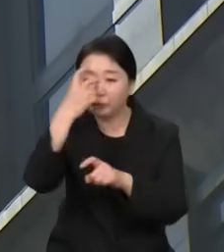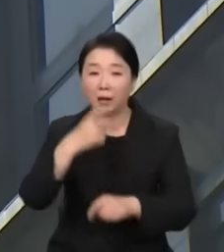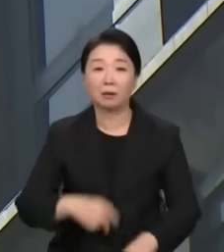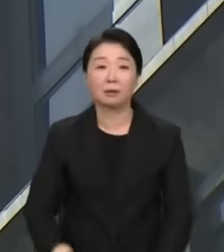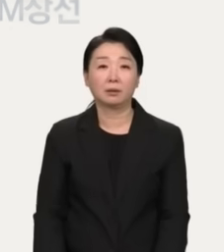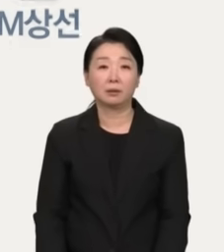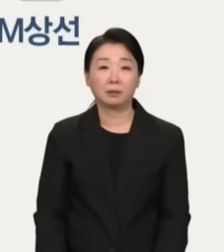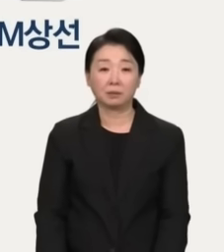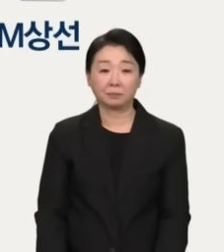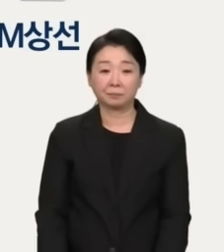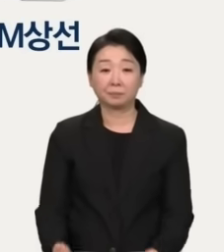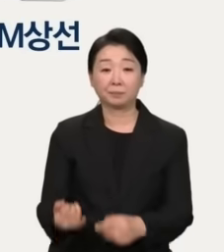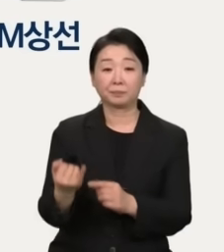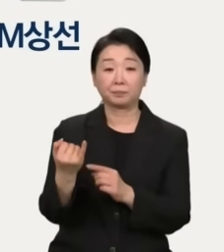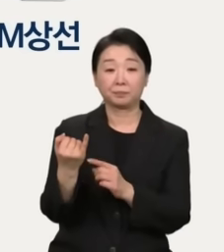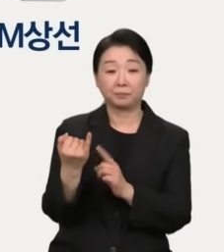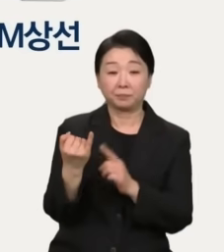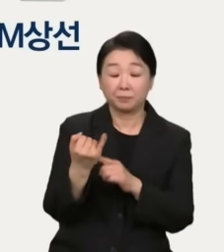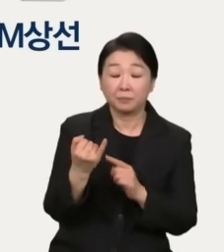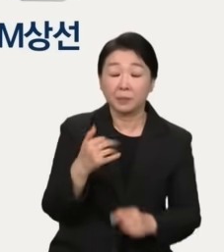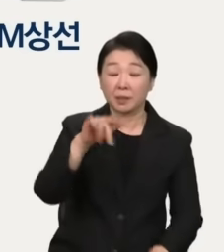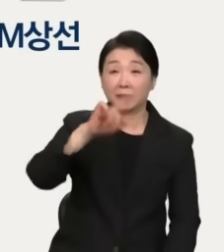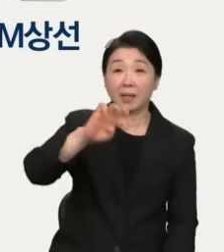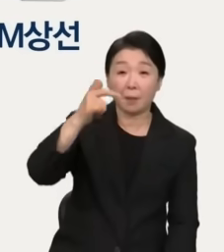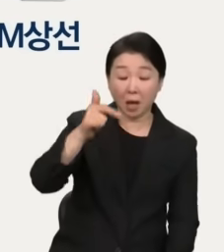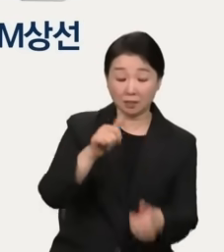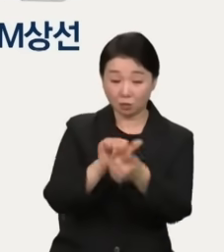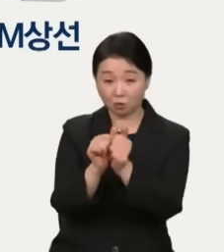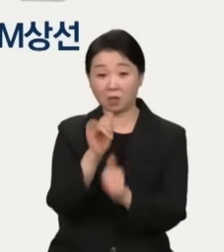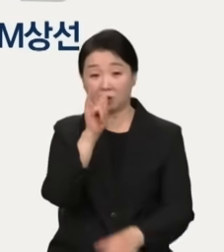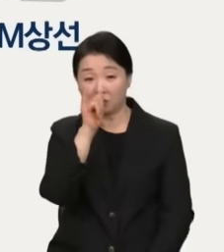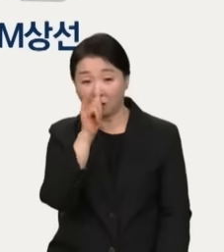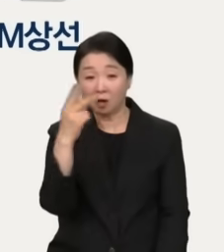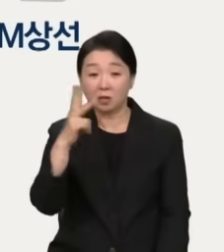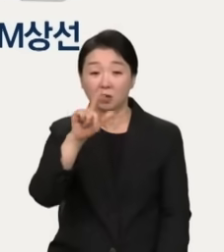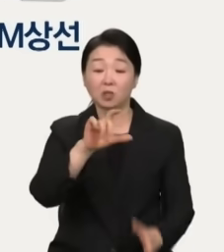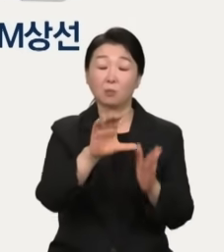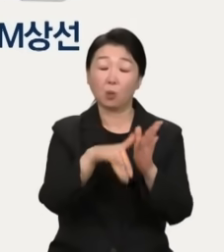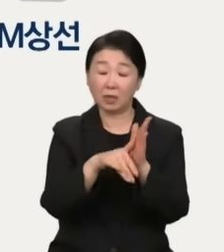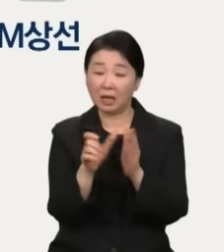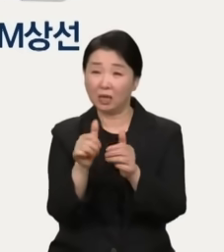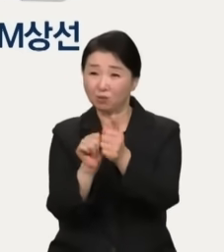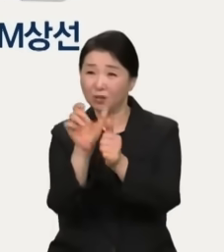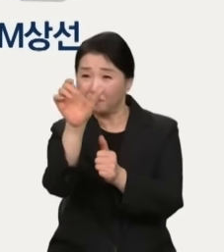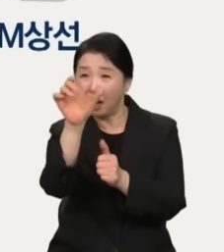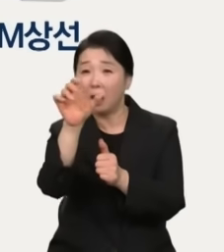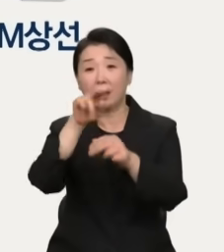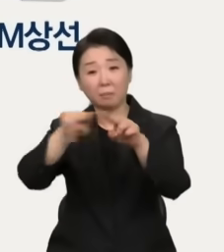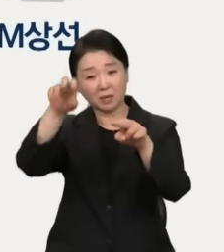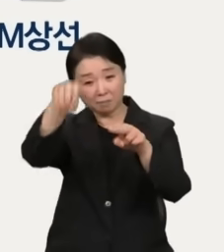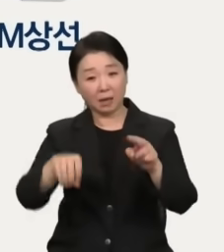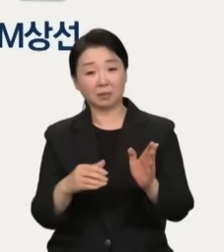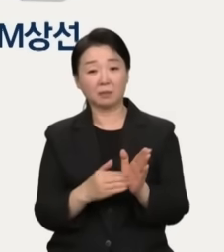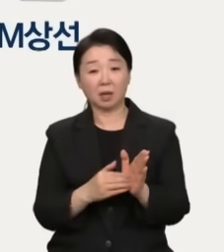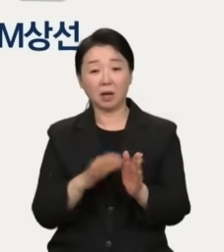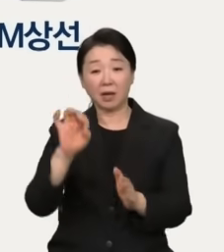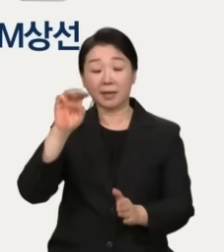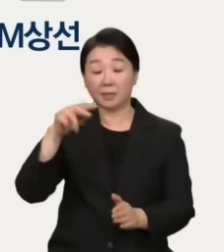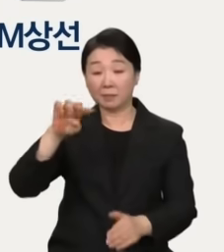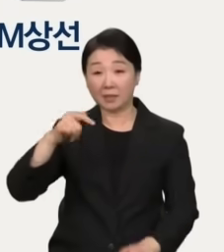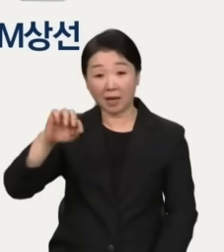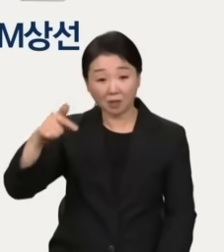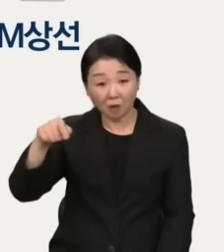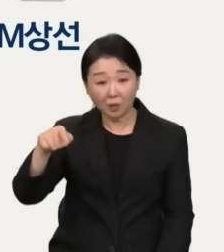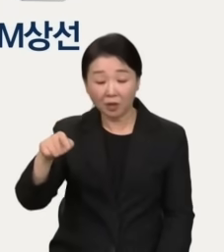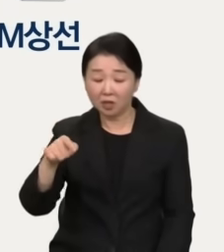우 씨는 4만 기업 주식을 갖고 있었습니다. 2015년 상장 폐지됐던 주식입니다. SM 상선은 지난해 이